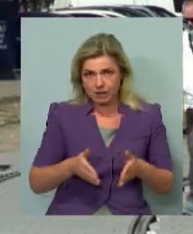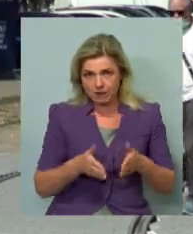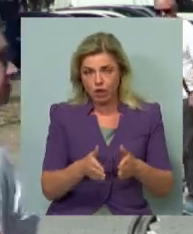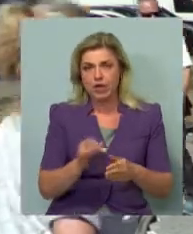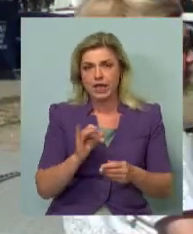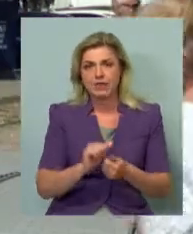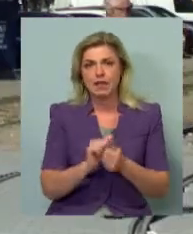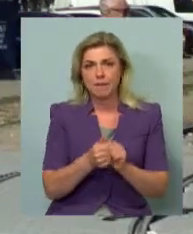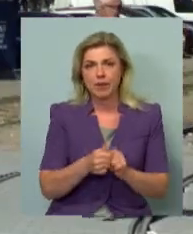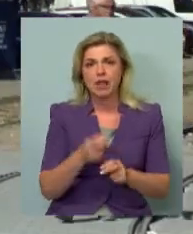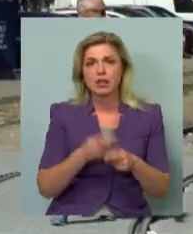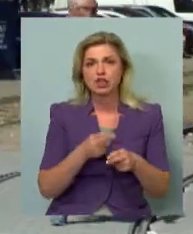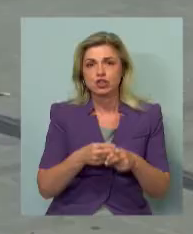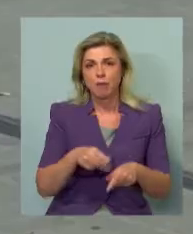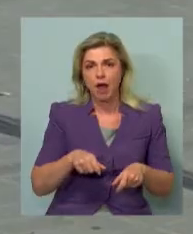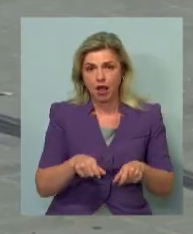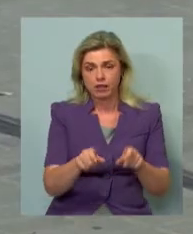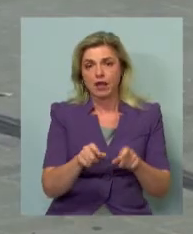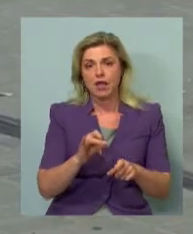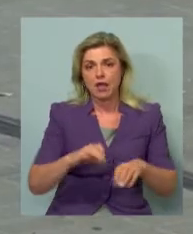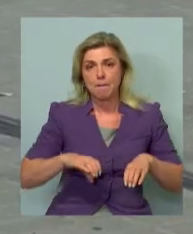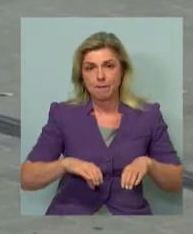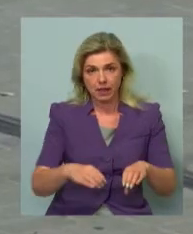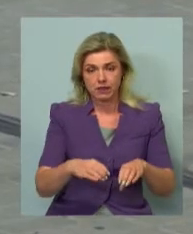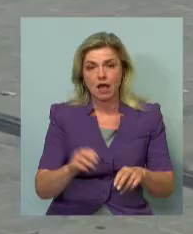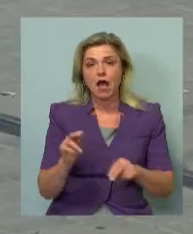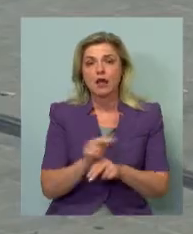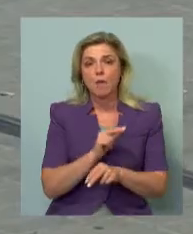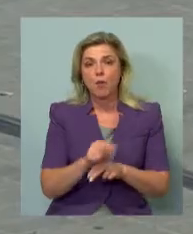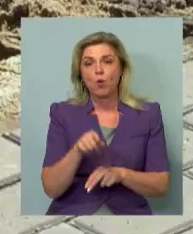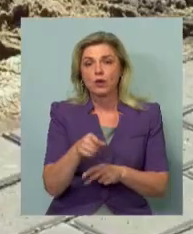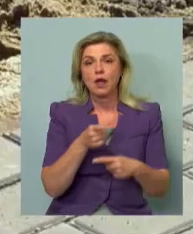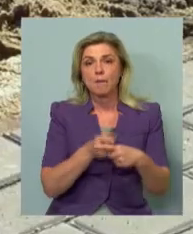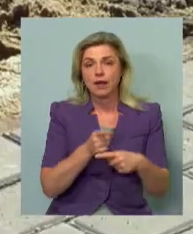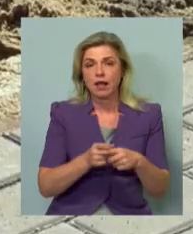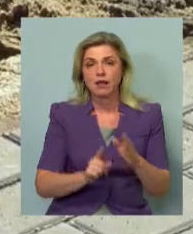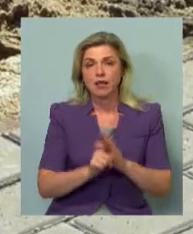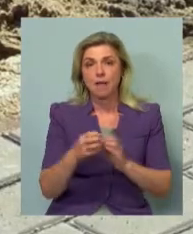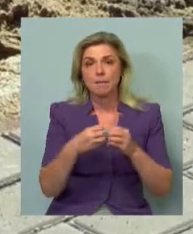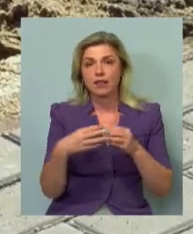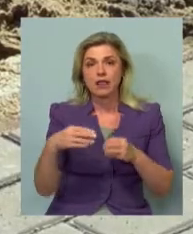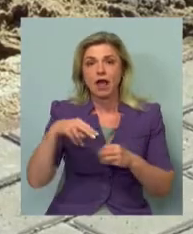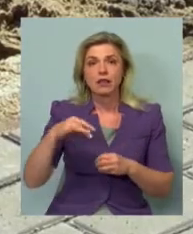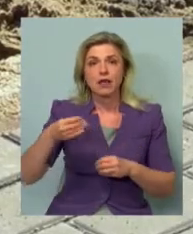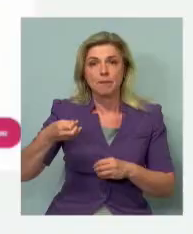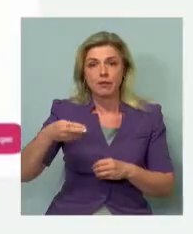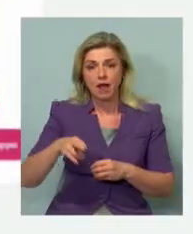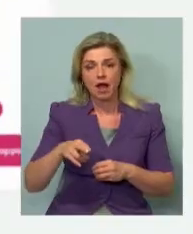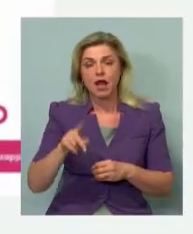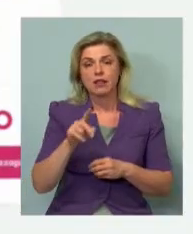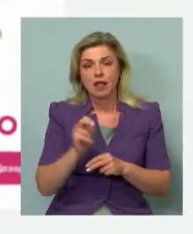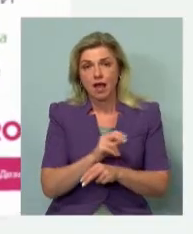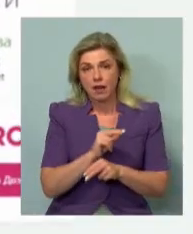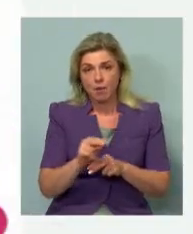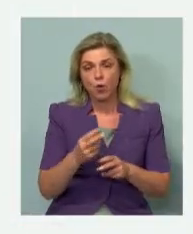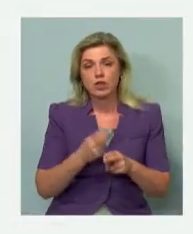шпали та уклали плитку. Ремонтні роботи на цьому перехресті розпочались 15 липня. За даними Прозору, на ремонт